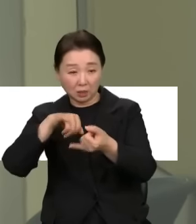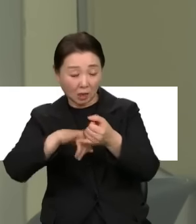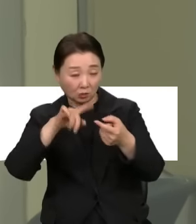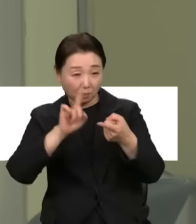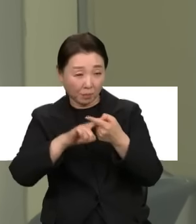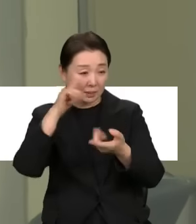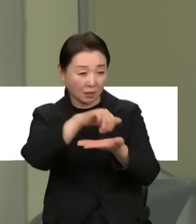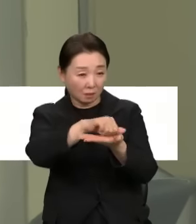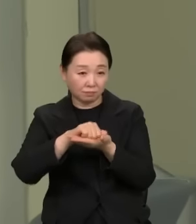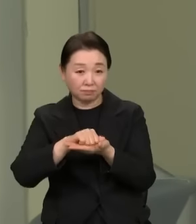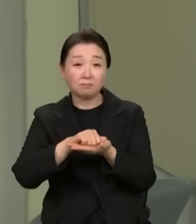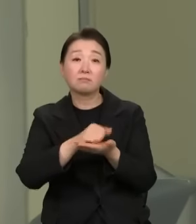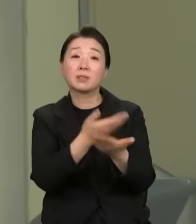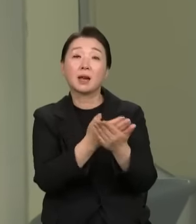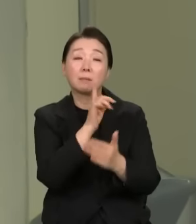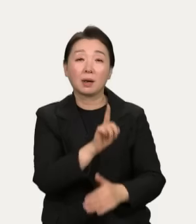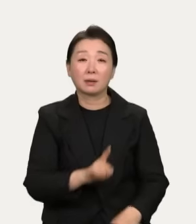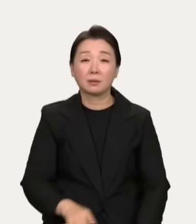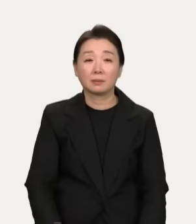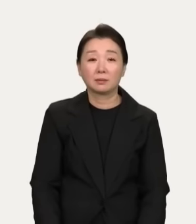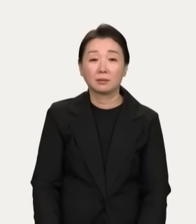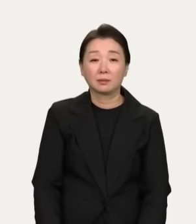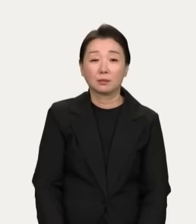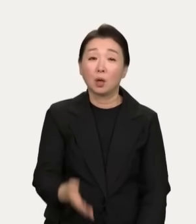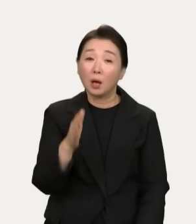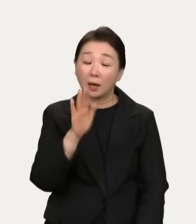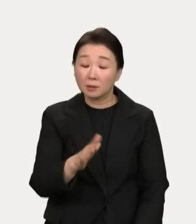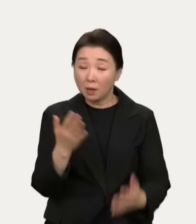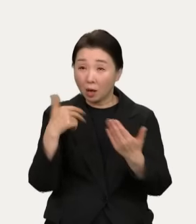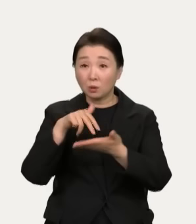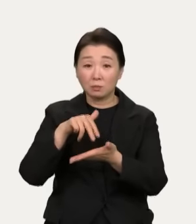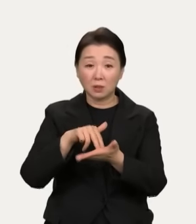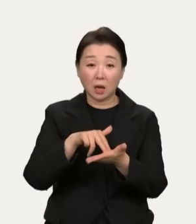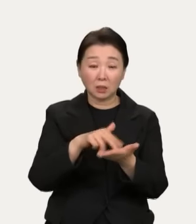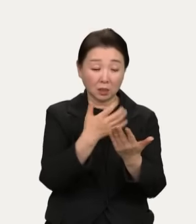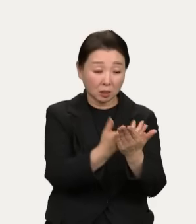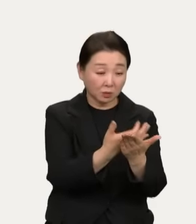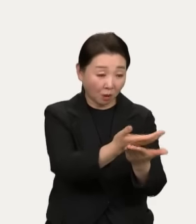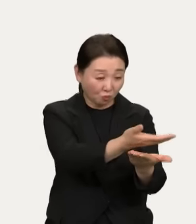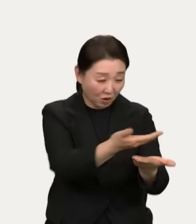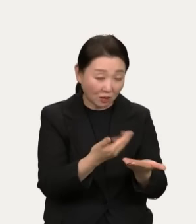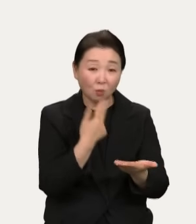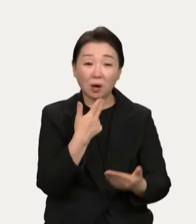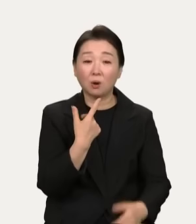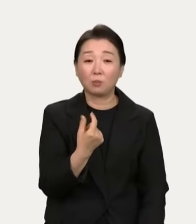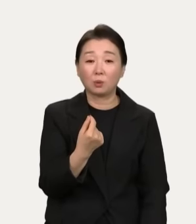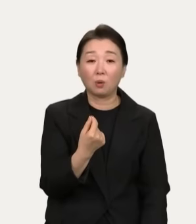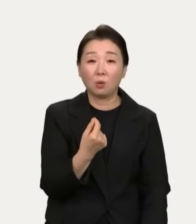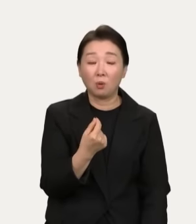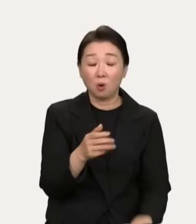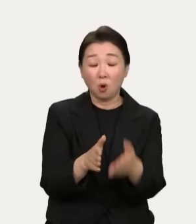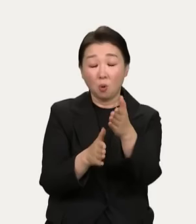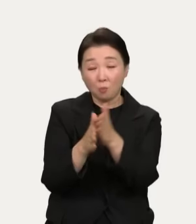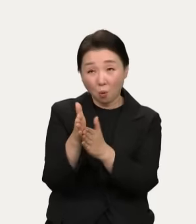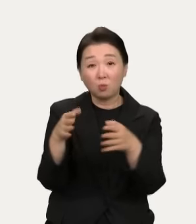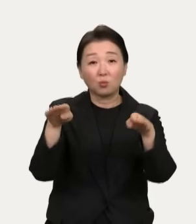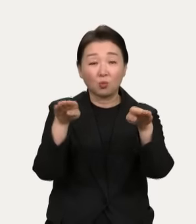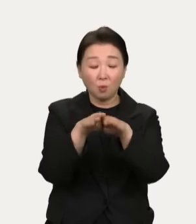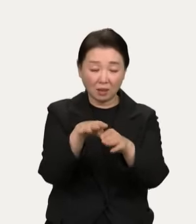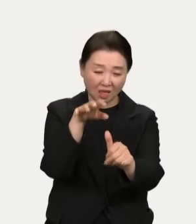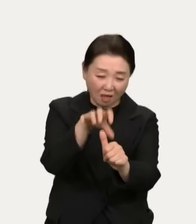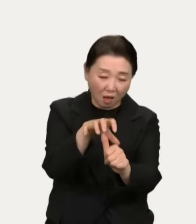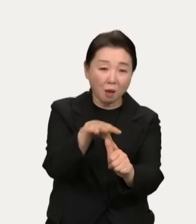의견 수렴 입장문을 달라고 했습니다. 하지만 학교 측은 입장문은 갖고 오지도 않았다며 본관 점거를 먼저